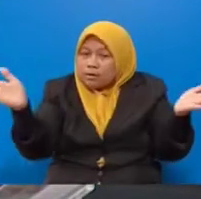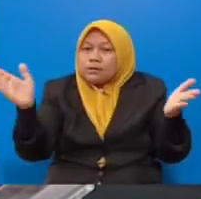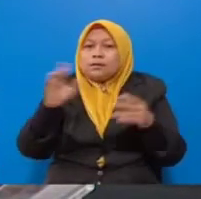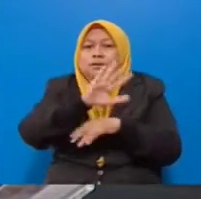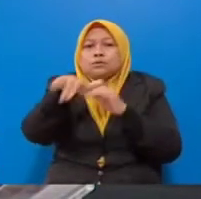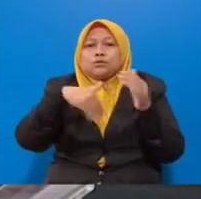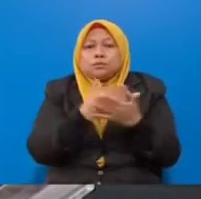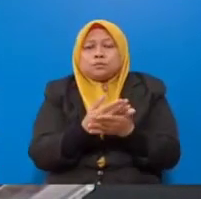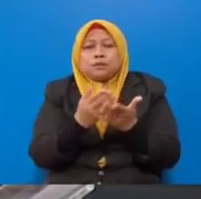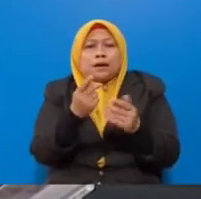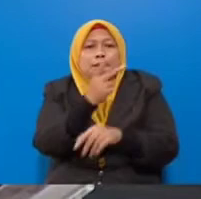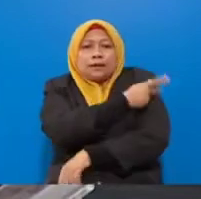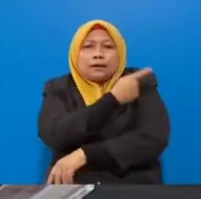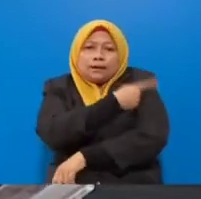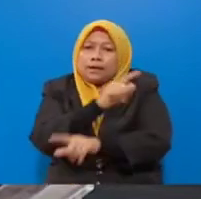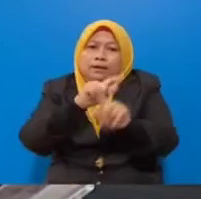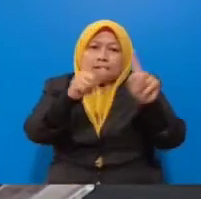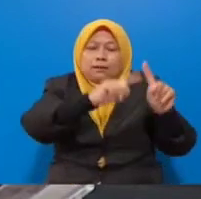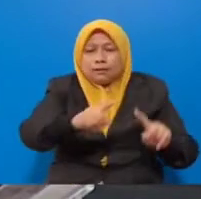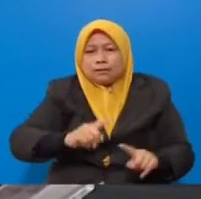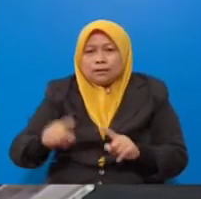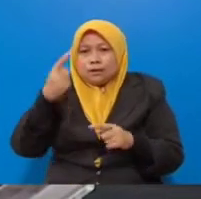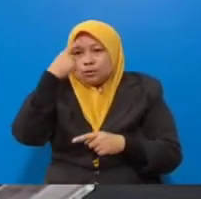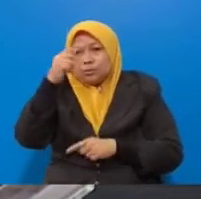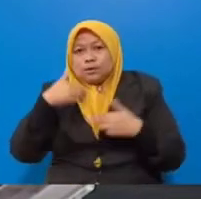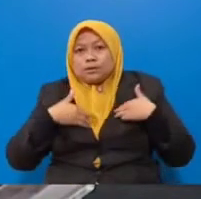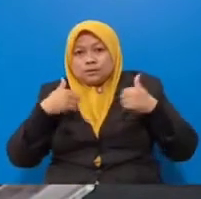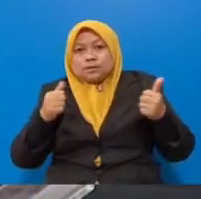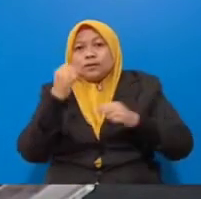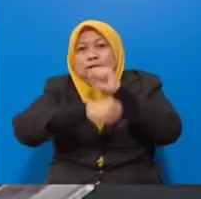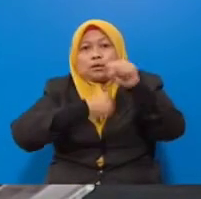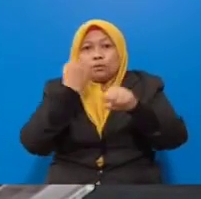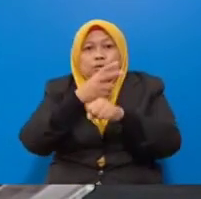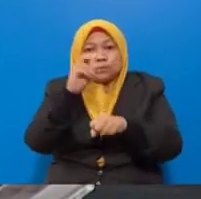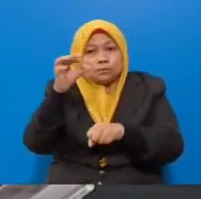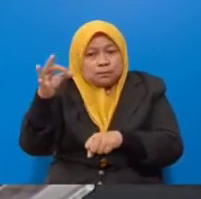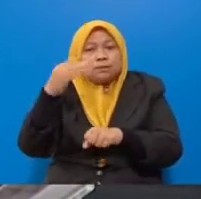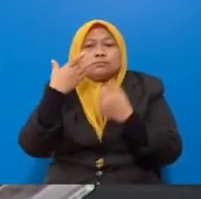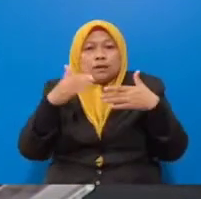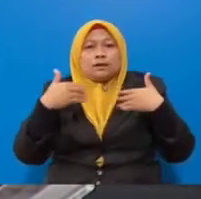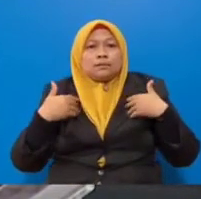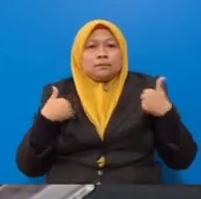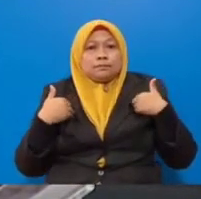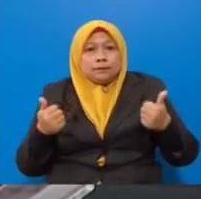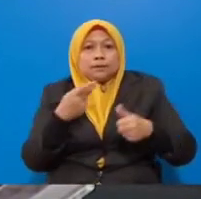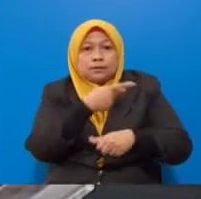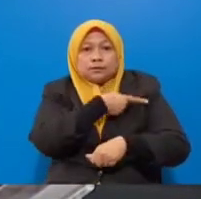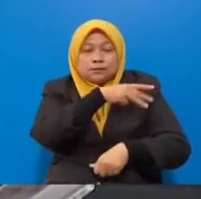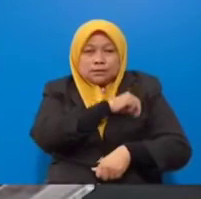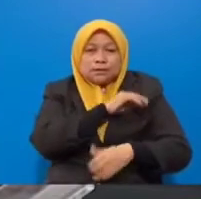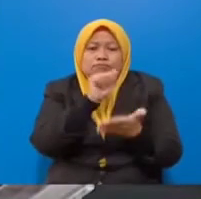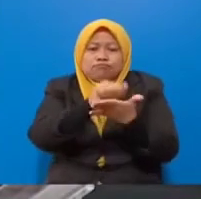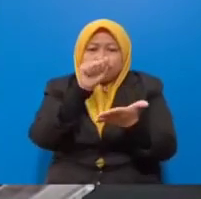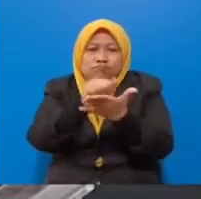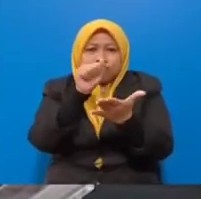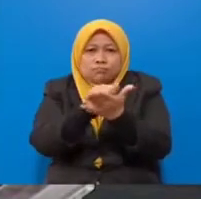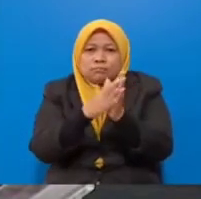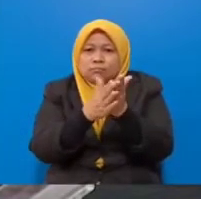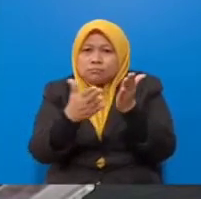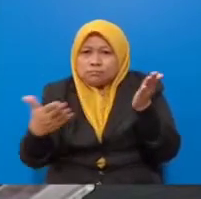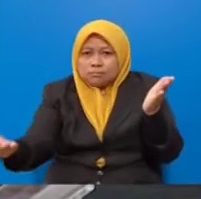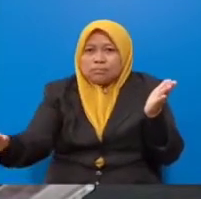dan semua positif kesehatan di Malaysia pada tahun 2019 Kementerian Kesehatan telah mencetak dan mengedarkan